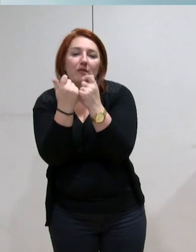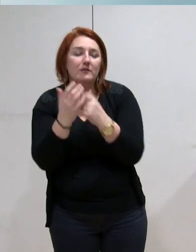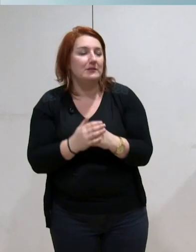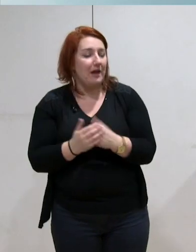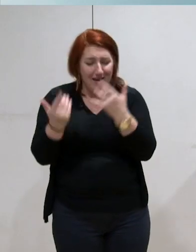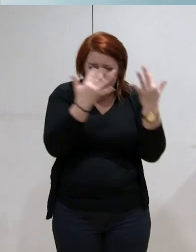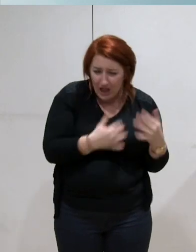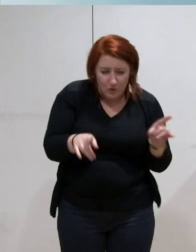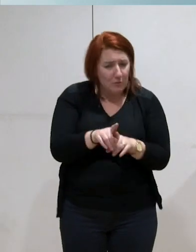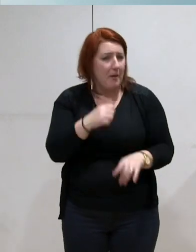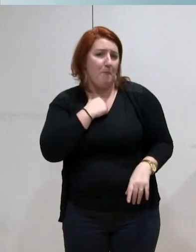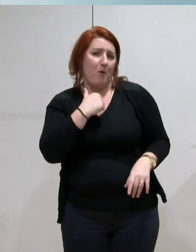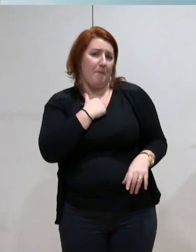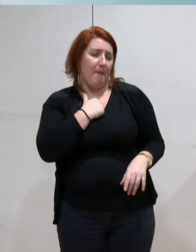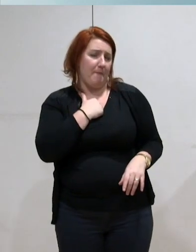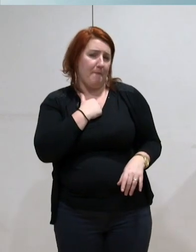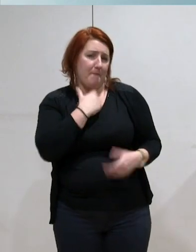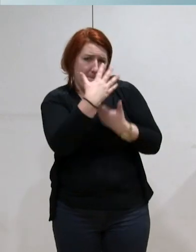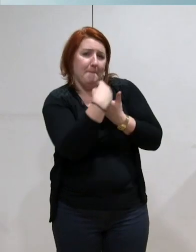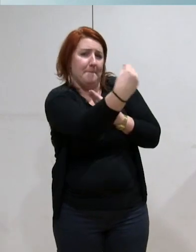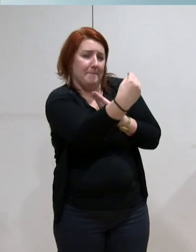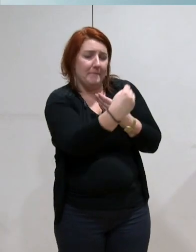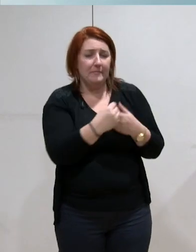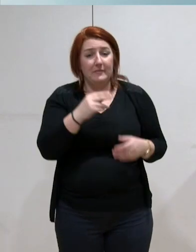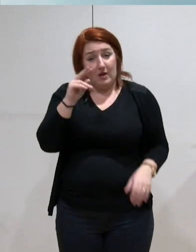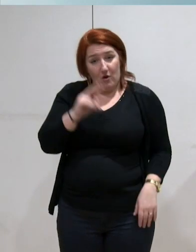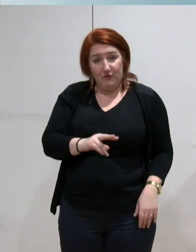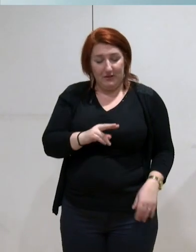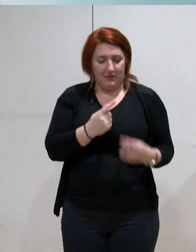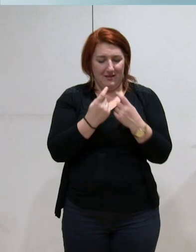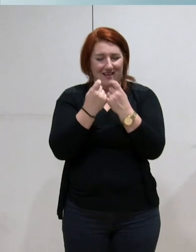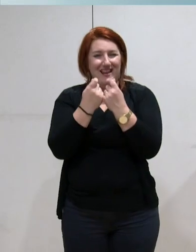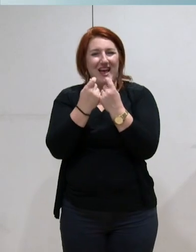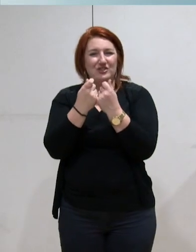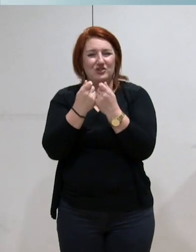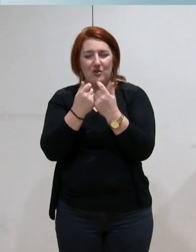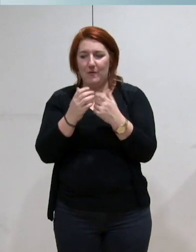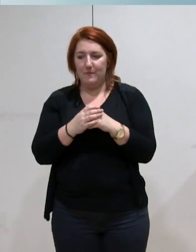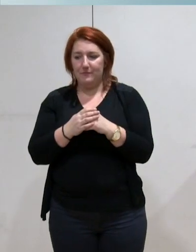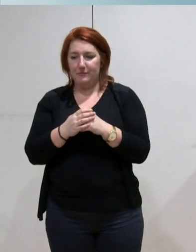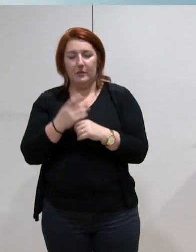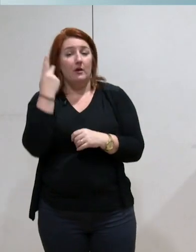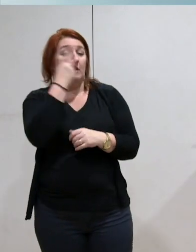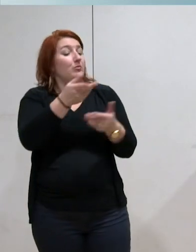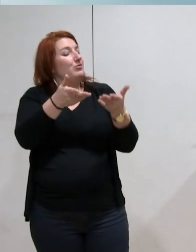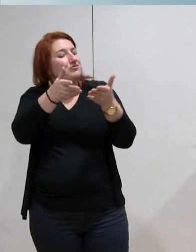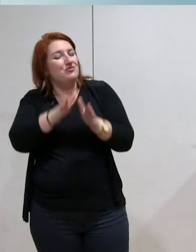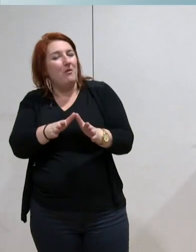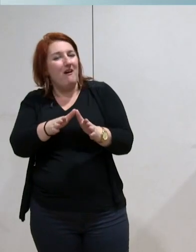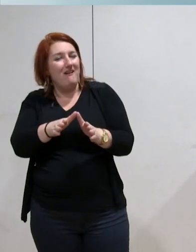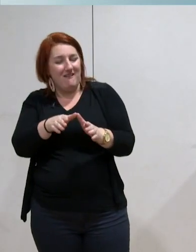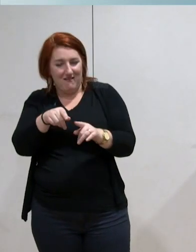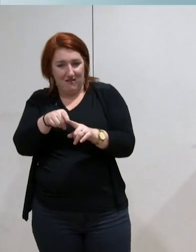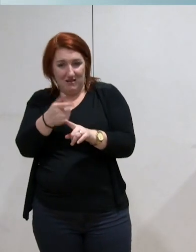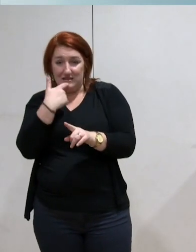je l'ai fait en fait le transfert la somme sur laquelle joue votre choix c'est